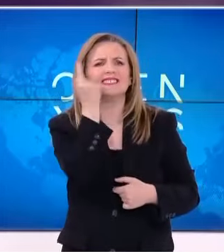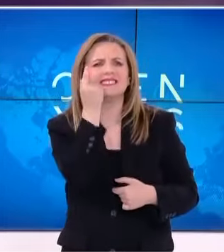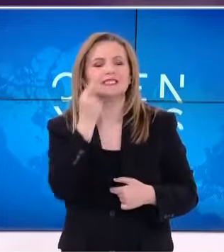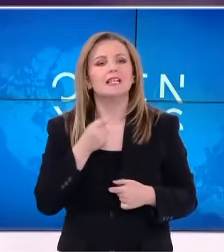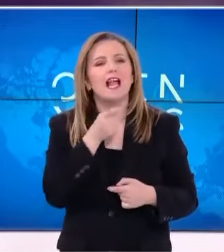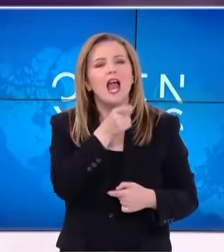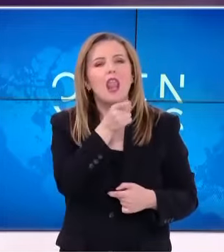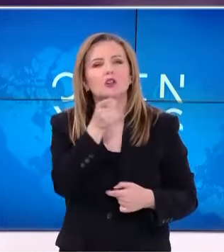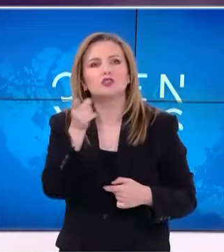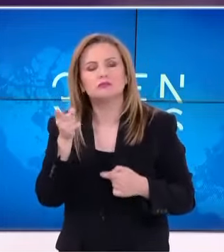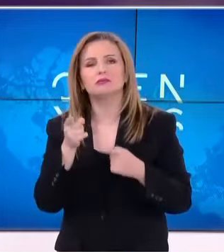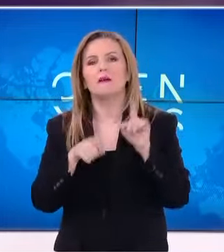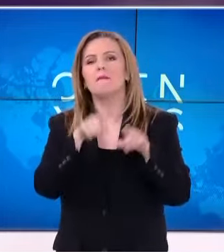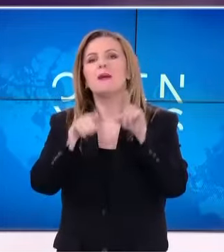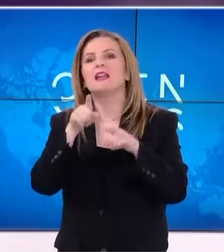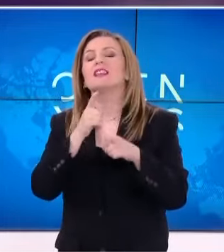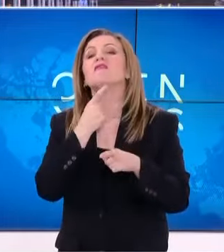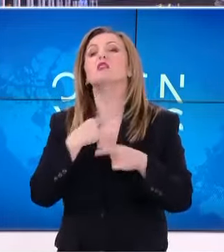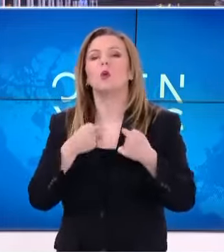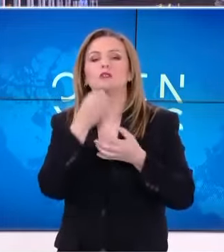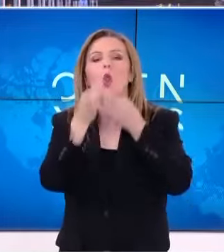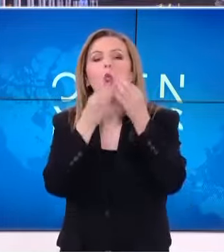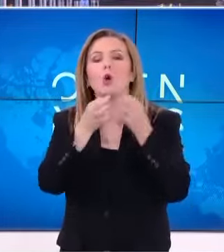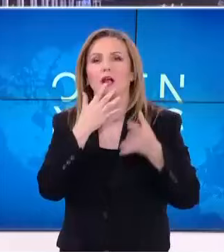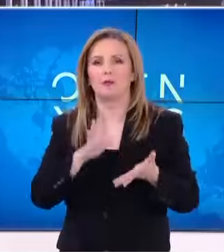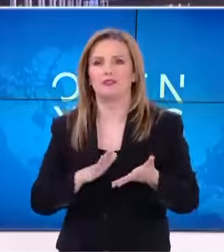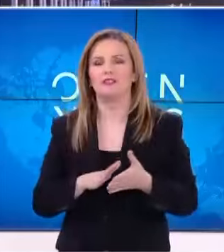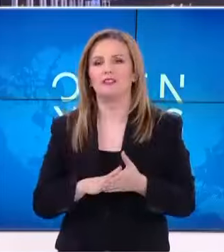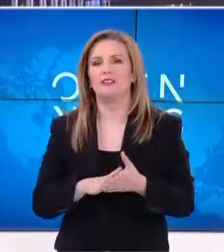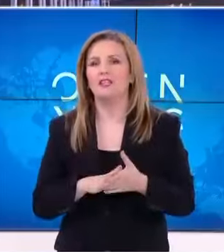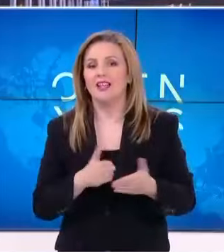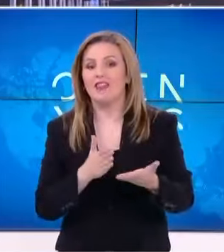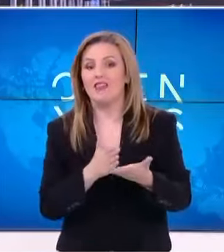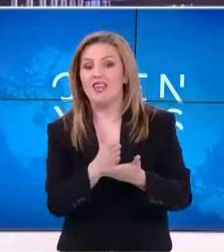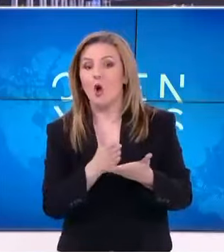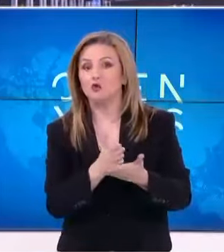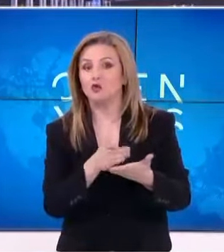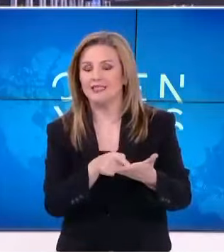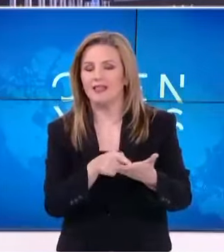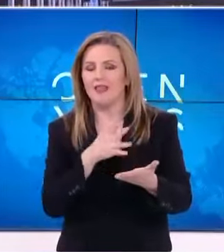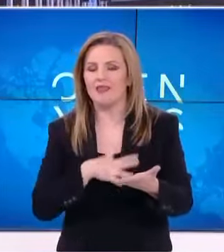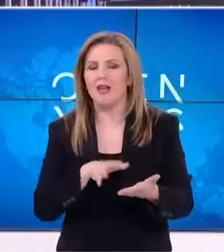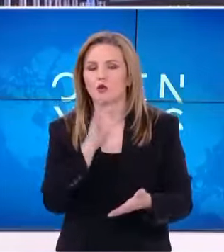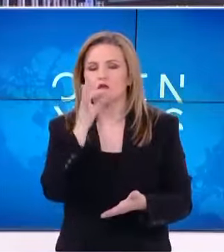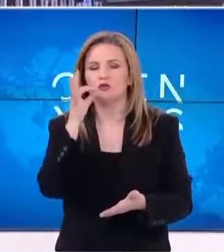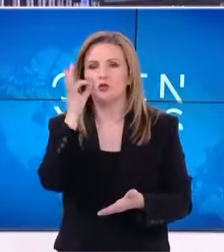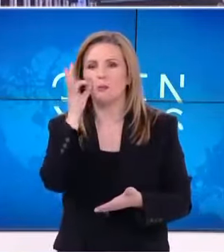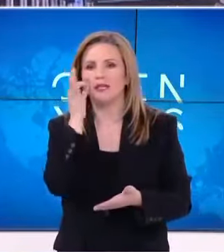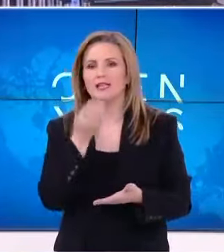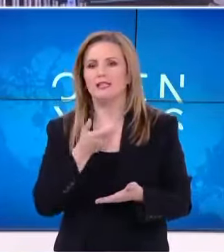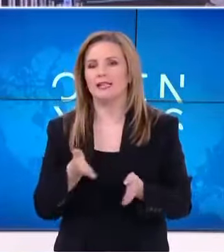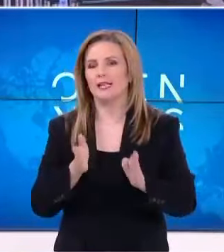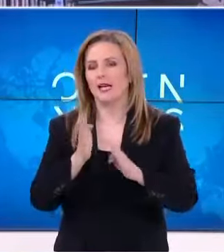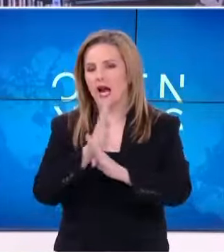αποδειχθεί είναι ενοχλητικό το ότι διεκδικώ δικαιοσύνη την ώρα που πολλοί θέλουν τη σιωπή και την παρασιώπηση